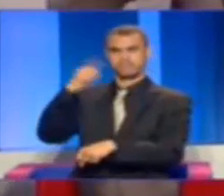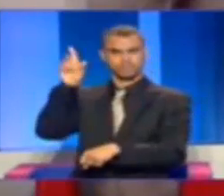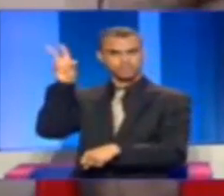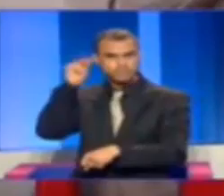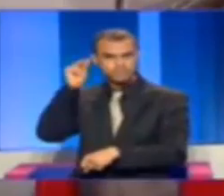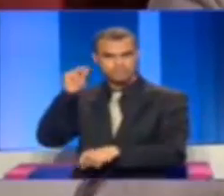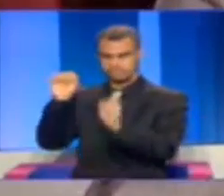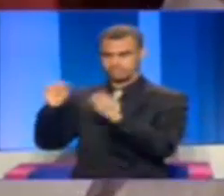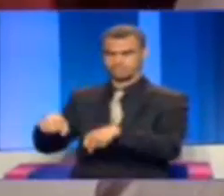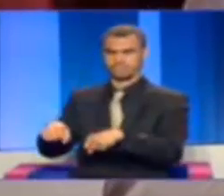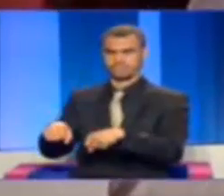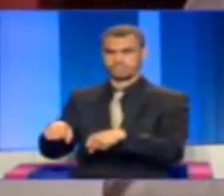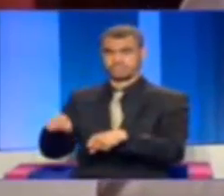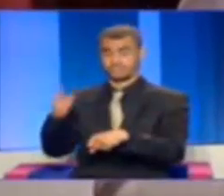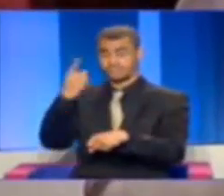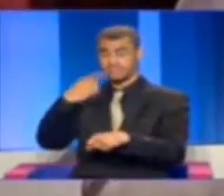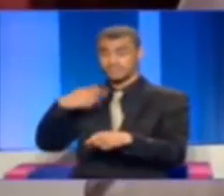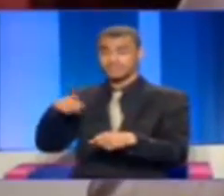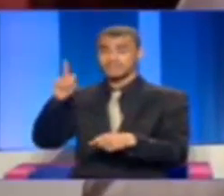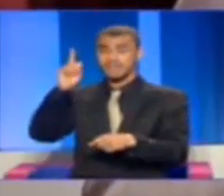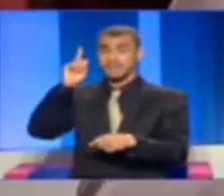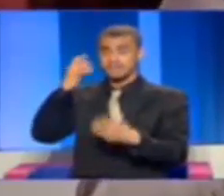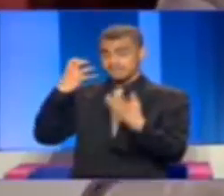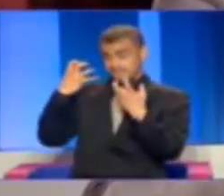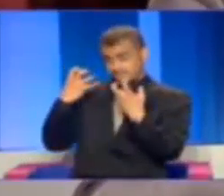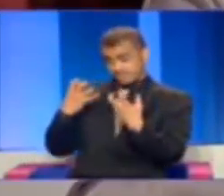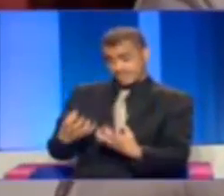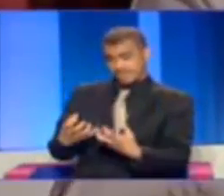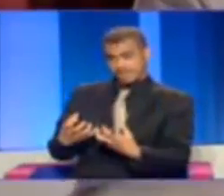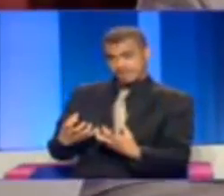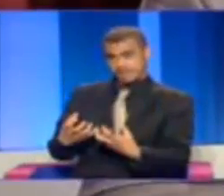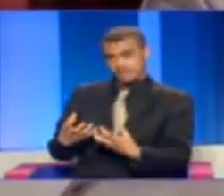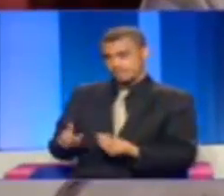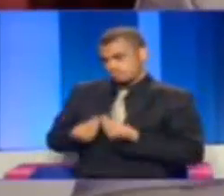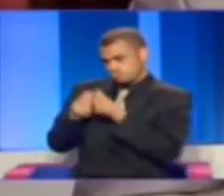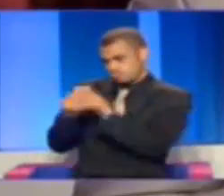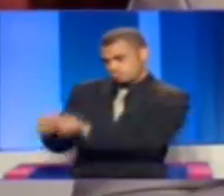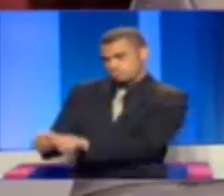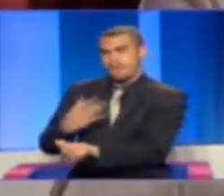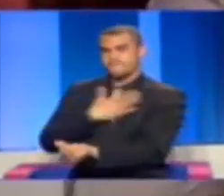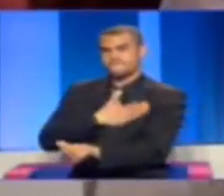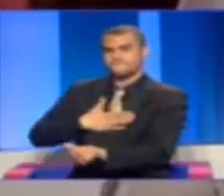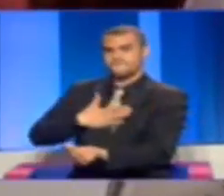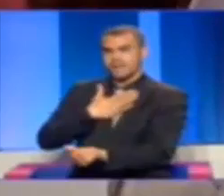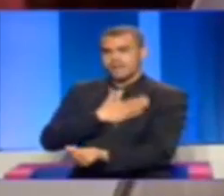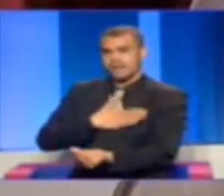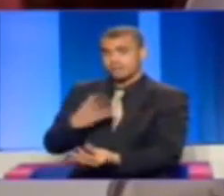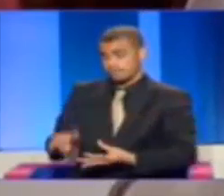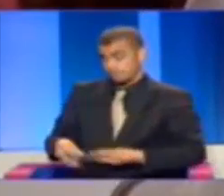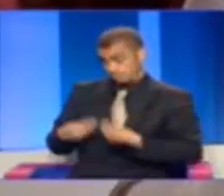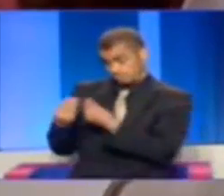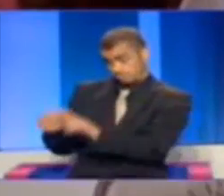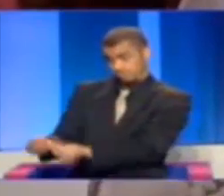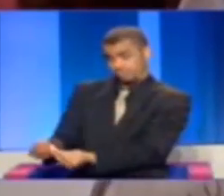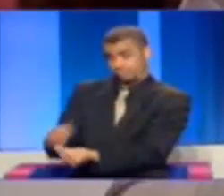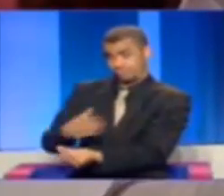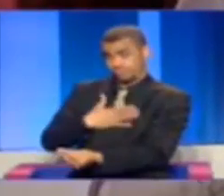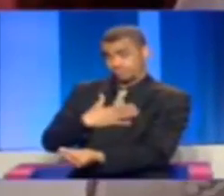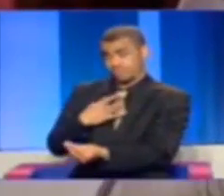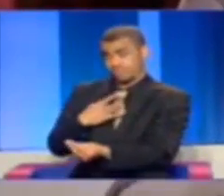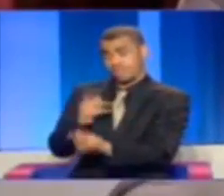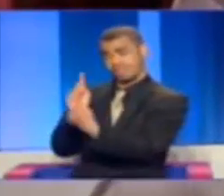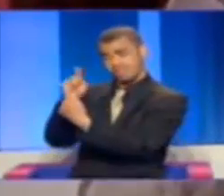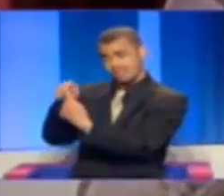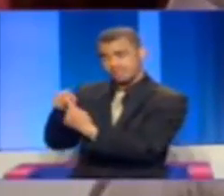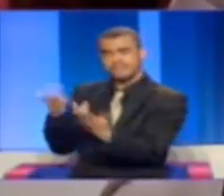القوقعه كلنا هنا مجموعين على هدف اساسي هو انه باغي ندخلوا الفرحه لهذا الطفل وهذه العائله. طبعا. وعلى اساس ان هذه العمليه